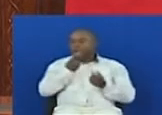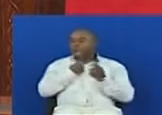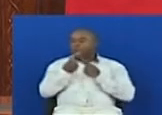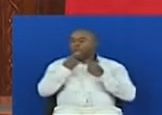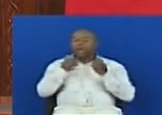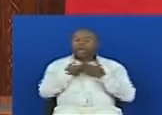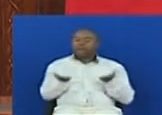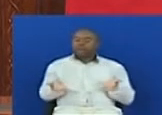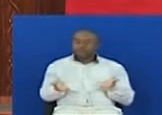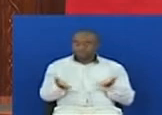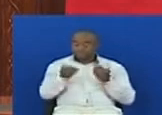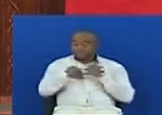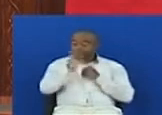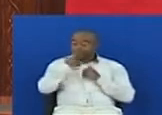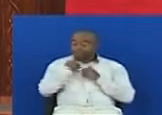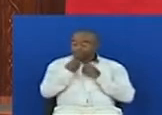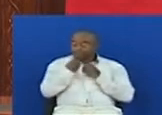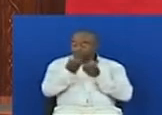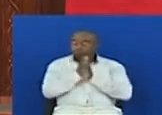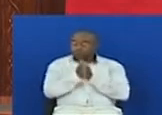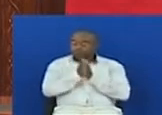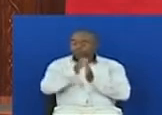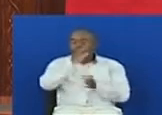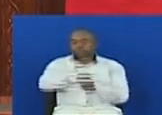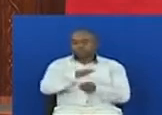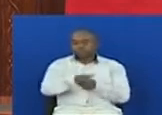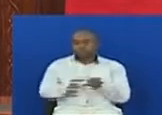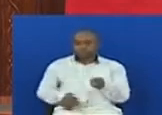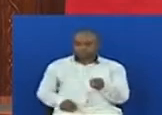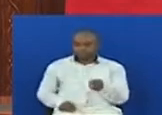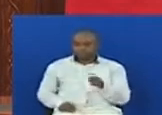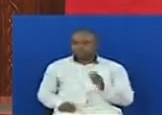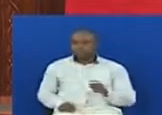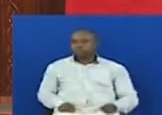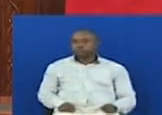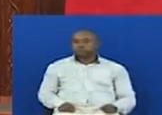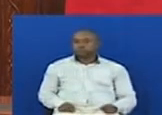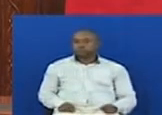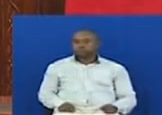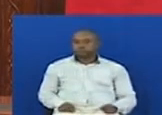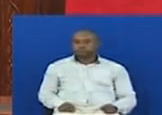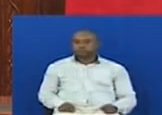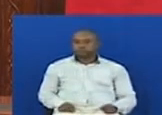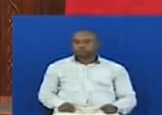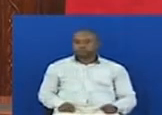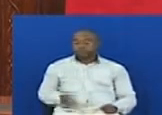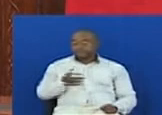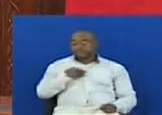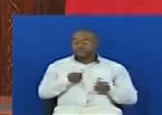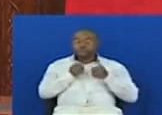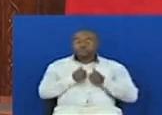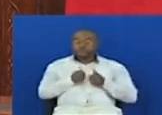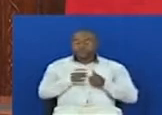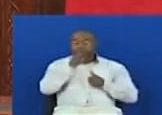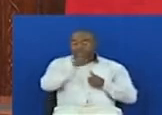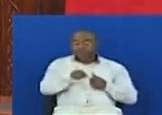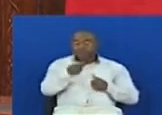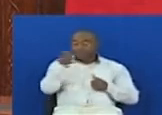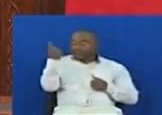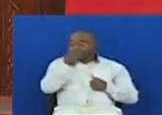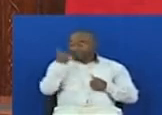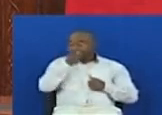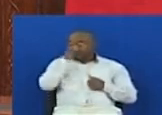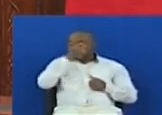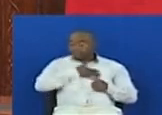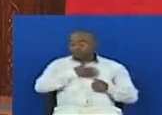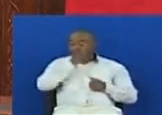sana. Tumitegemea sana Tanzania, ingekuwa saizi tunalia vilio vingi sana. Lakini pongezi